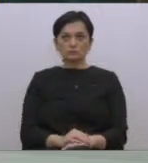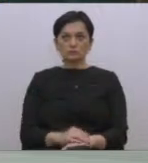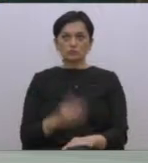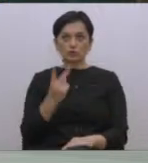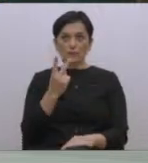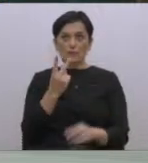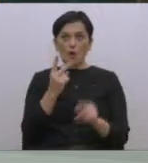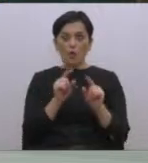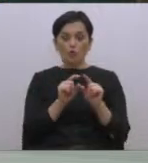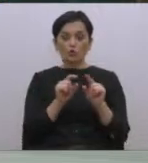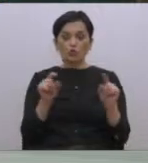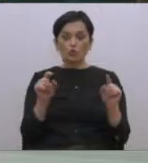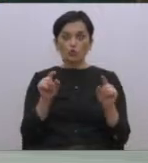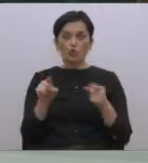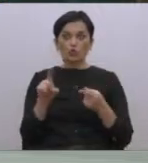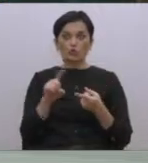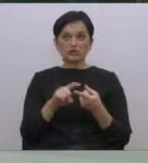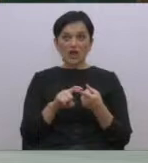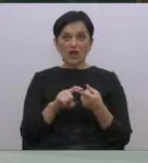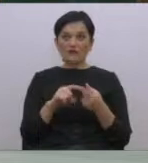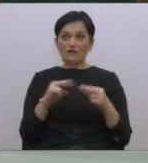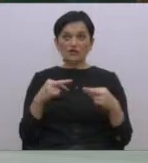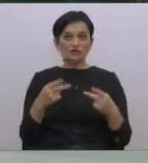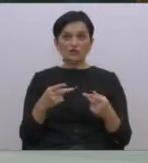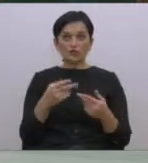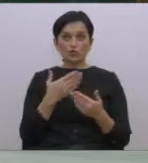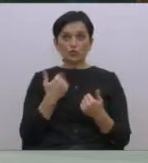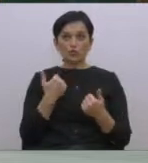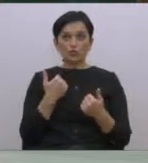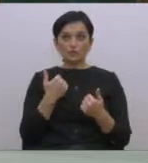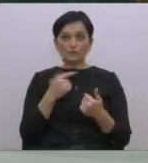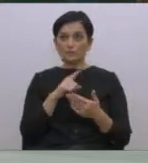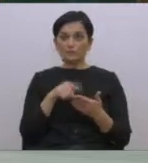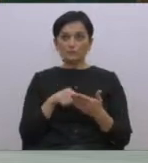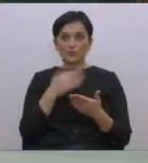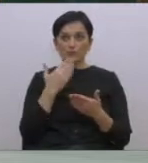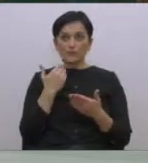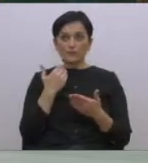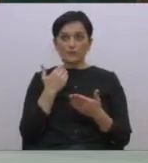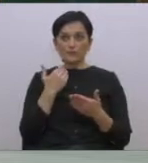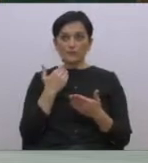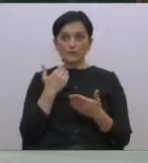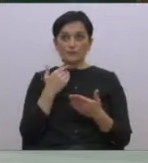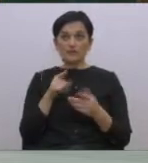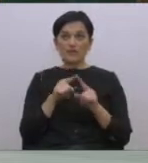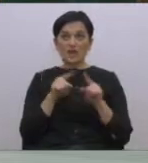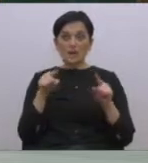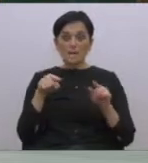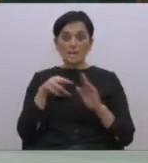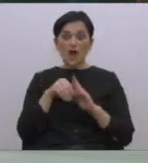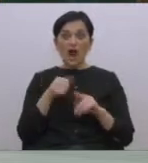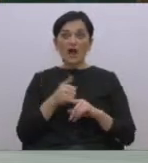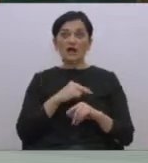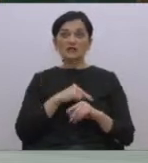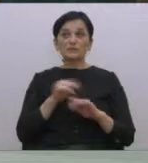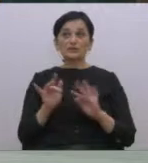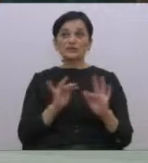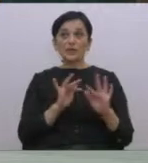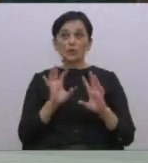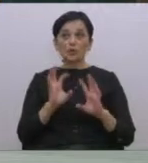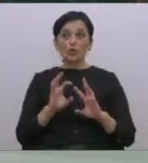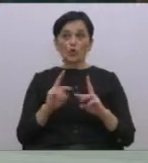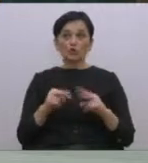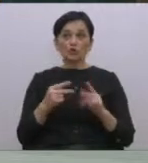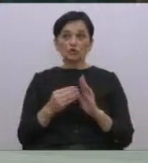Meori muhle, când a cauși rebit, surlebe bi argan forțele bua. Kitrobi araris. Am pachet ce mori, am stat să apuc să codeșit